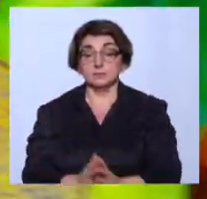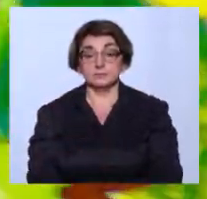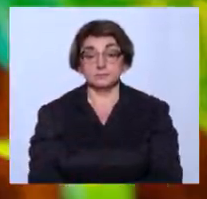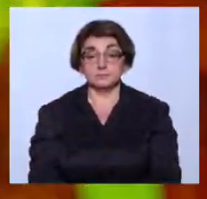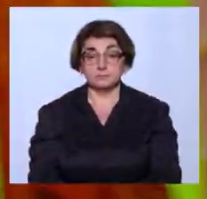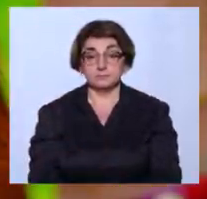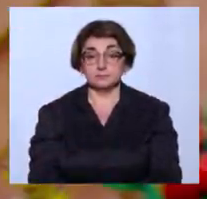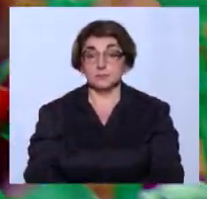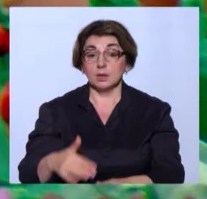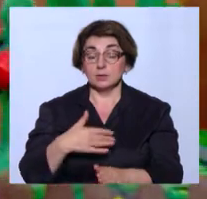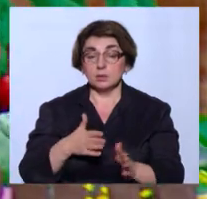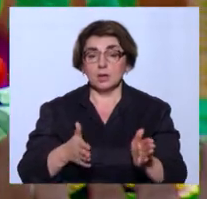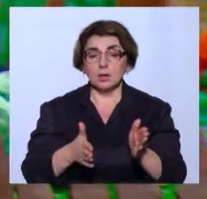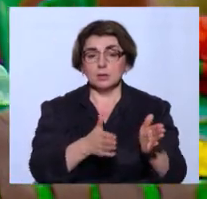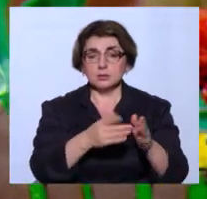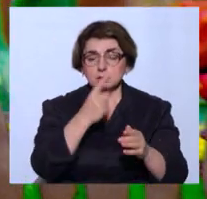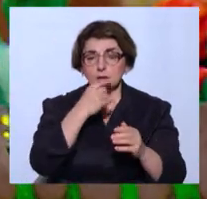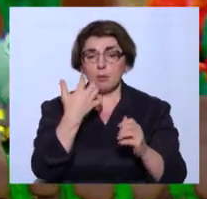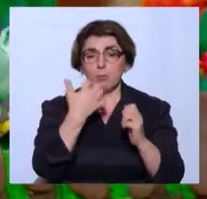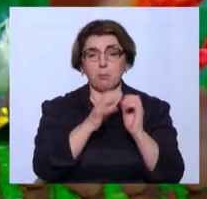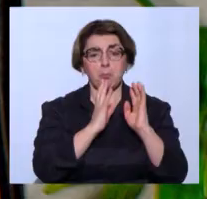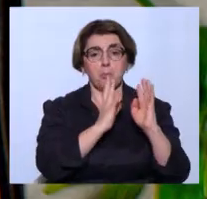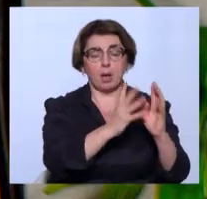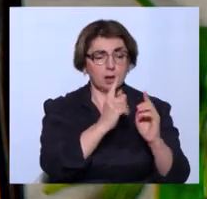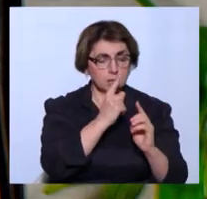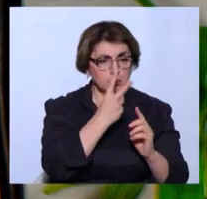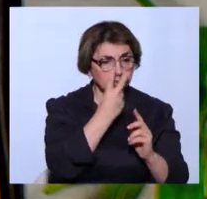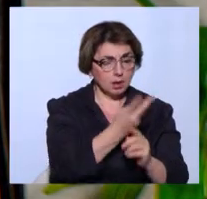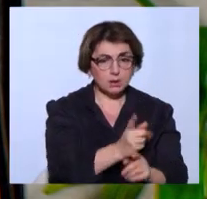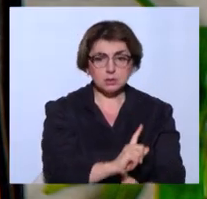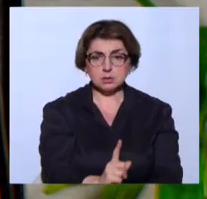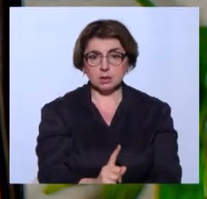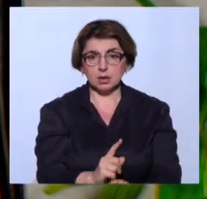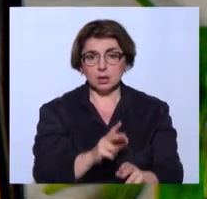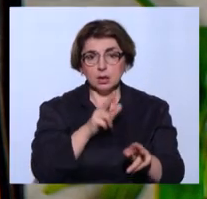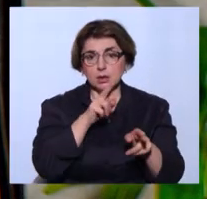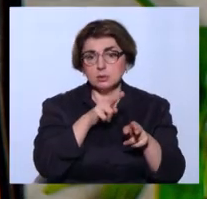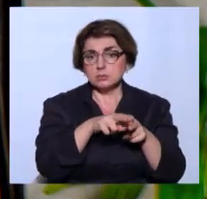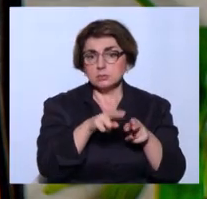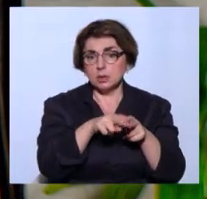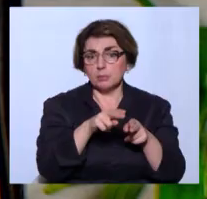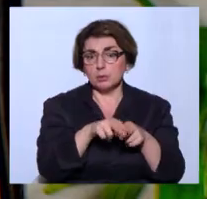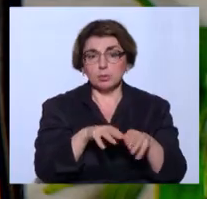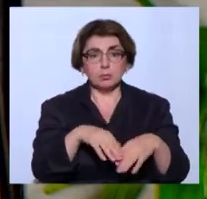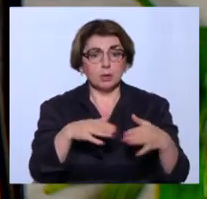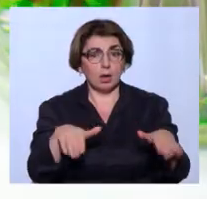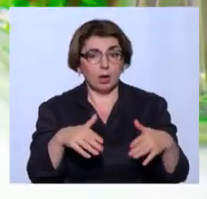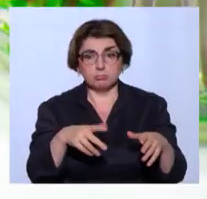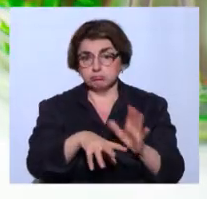სახლში და გზად მათი ბაღი გამოიარეს. რას ხედავენ? სტაფილოები.